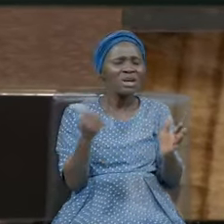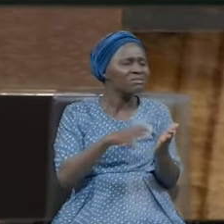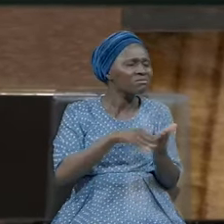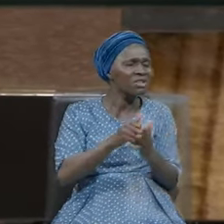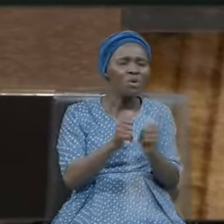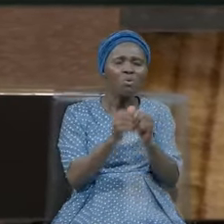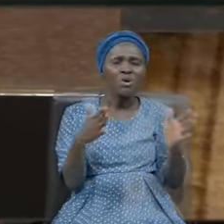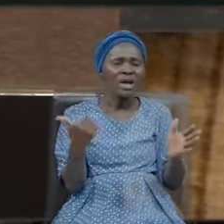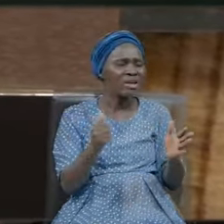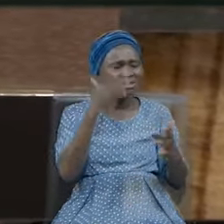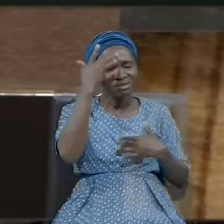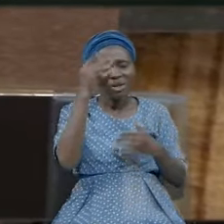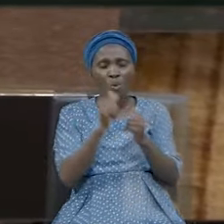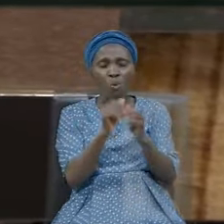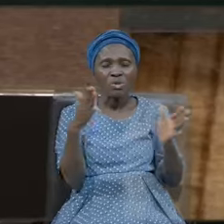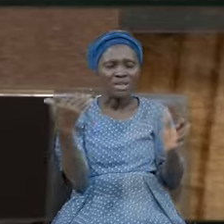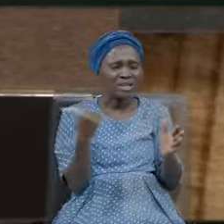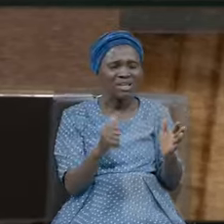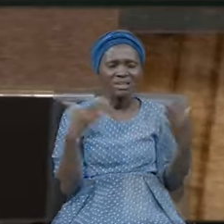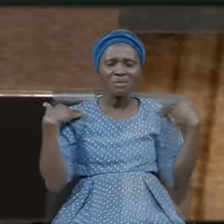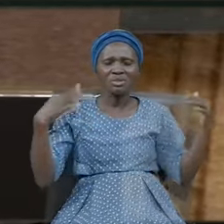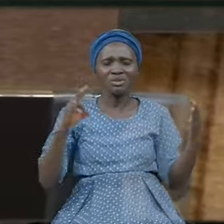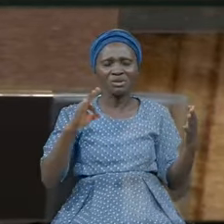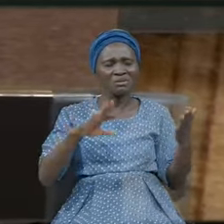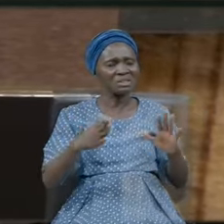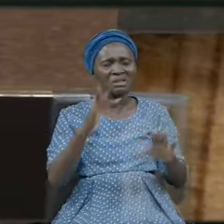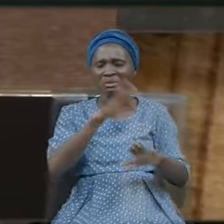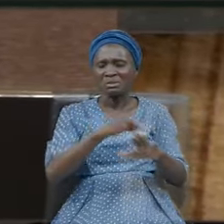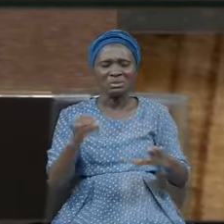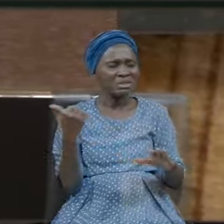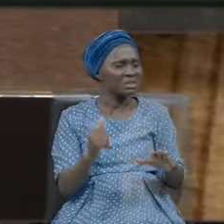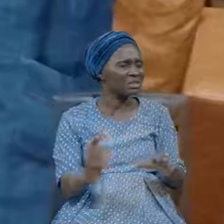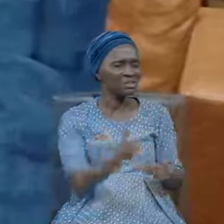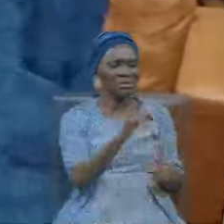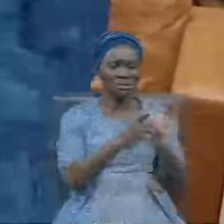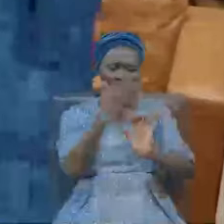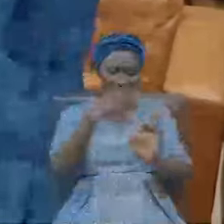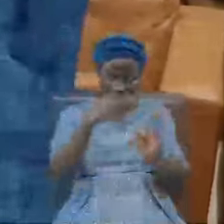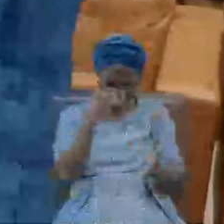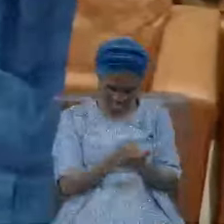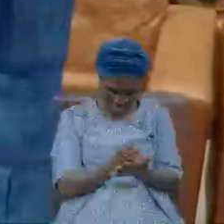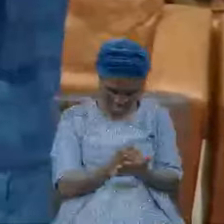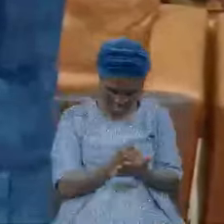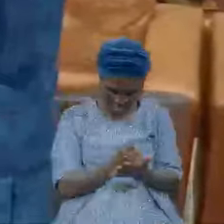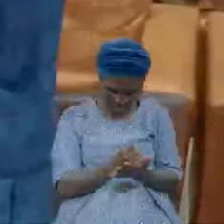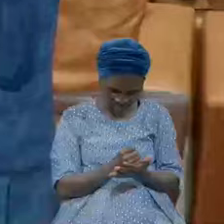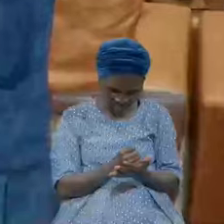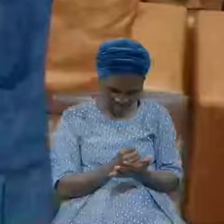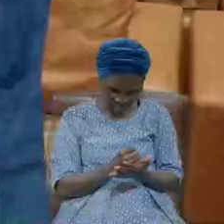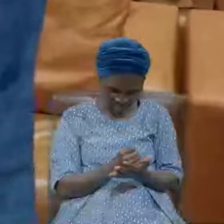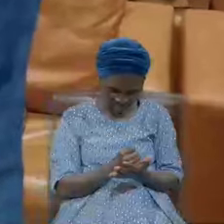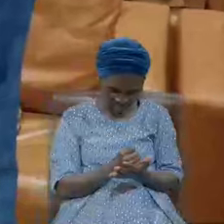sans faiblesse, sans maladie, ou sans qu'un messager de mort les touche au nom de